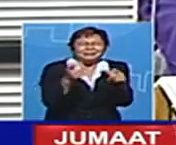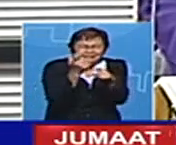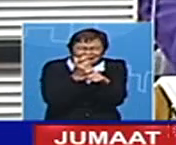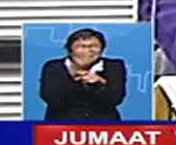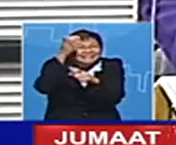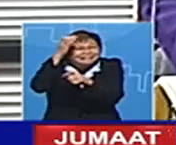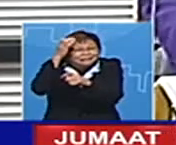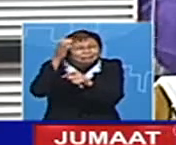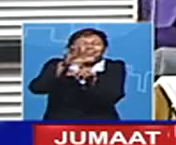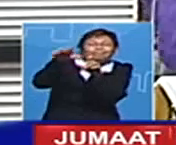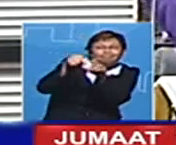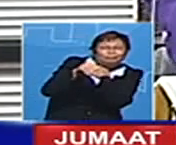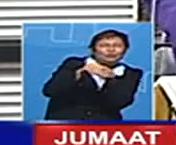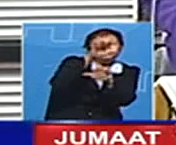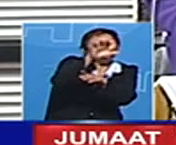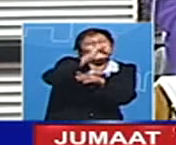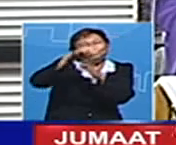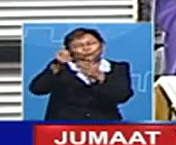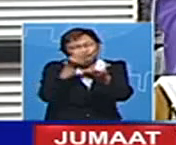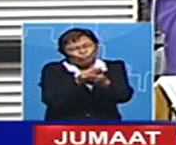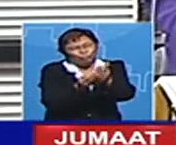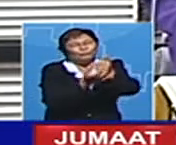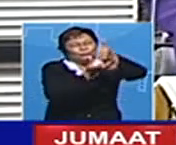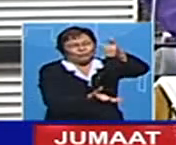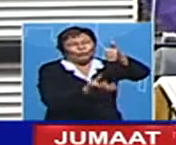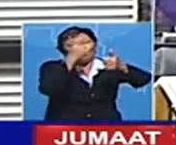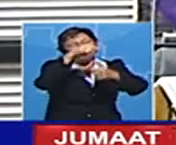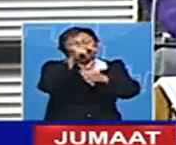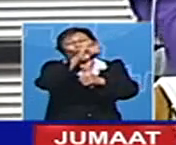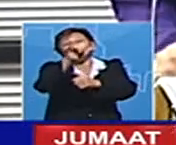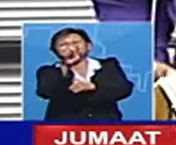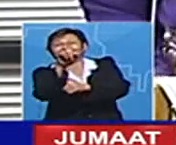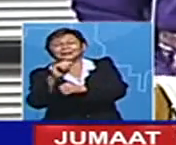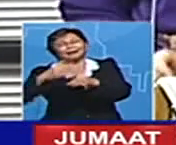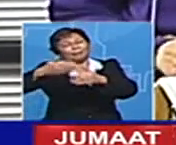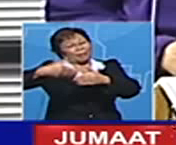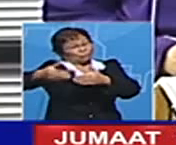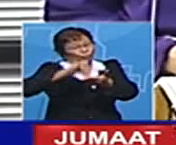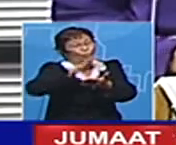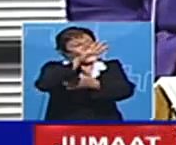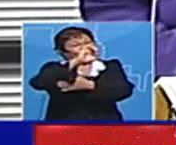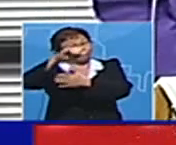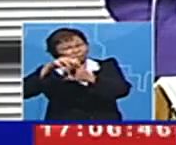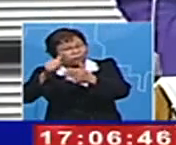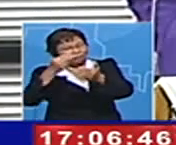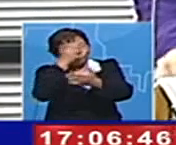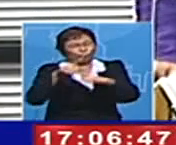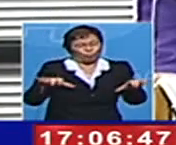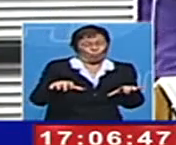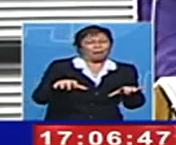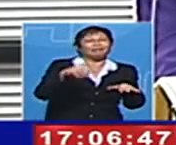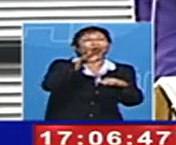kaum China yang termasuk R50 juta untuk k jadi seterusnya r40 juta bagi